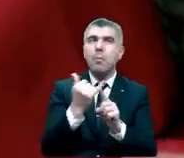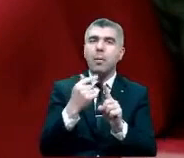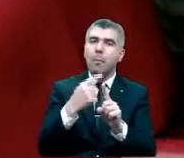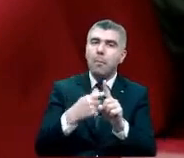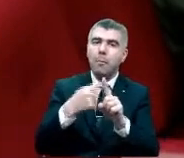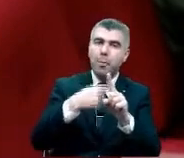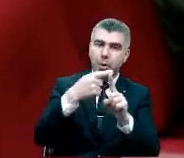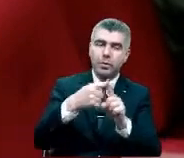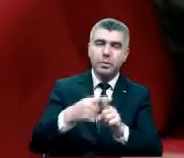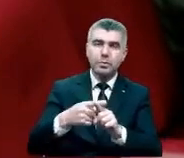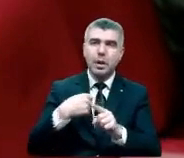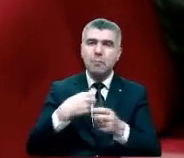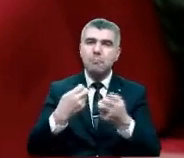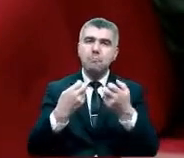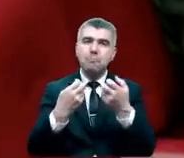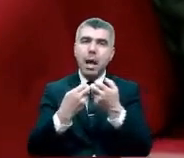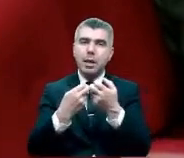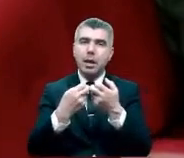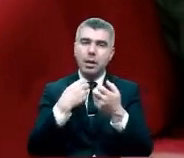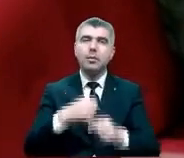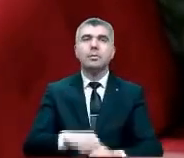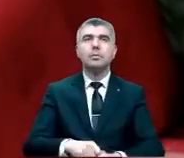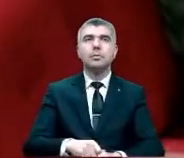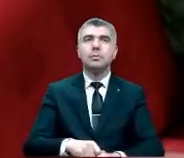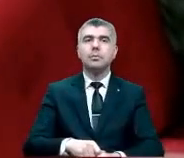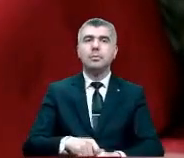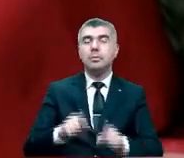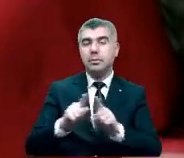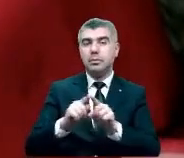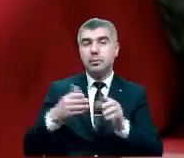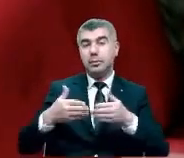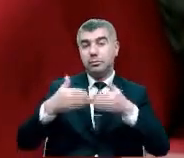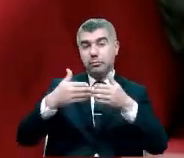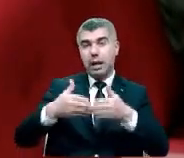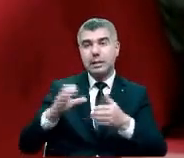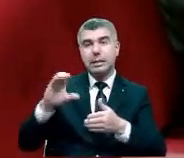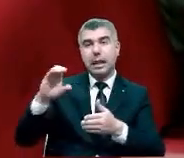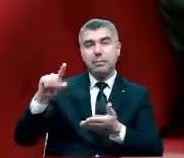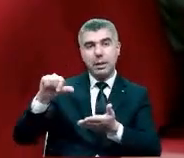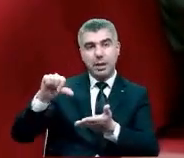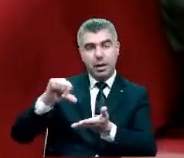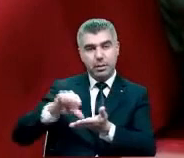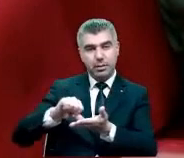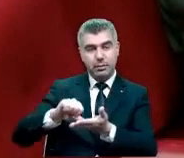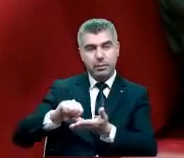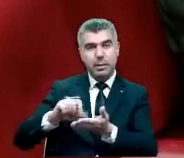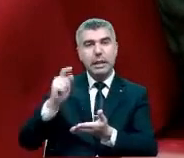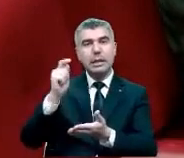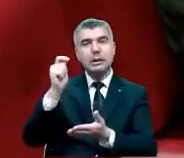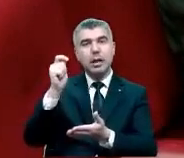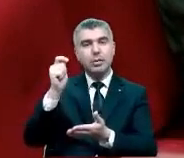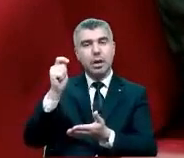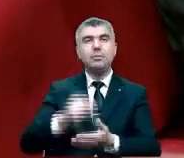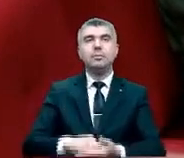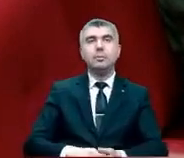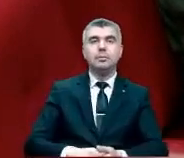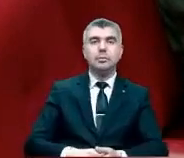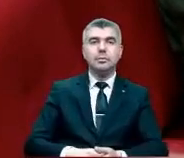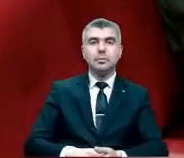مرتفع. تنذكر على الخصوص بحال دابا ميناء الدار البيضاء او ميناء طنجة